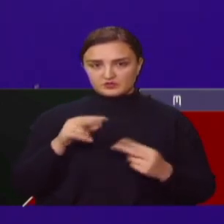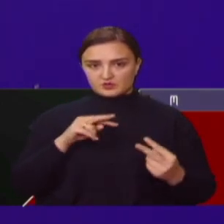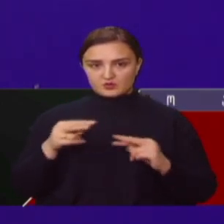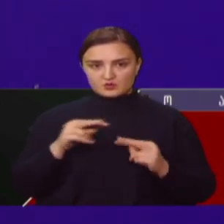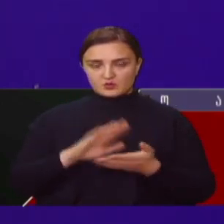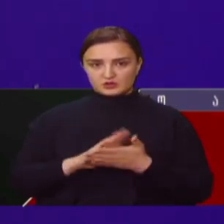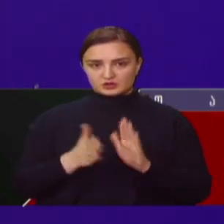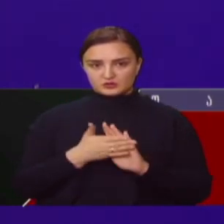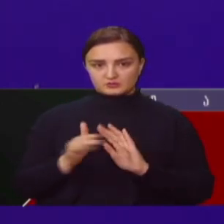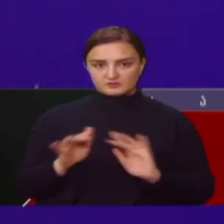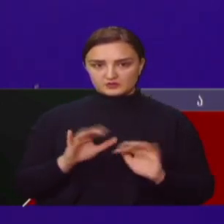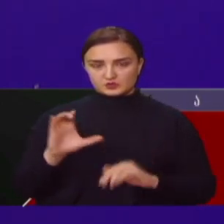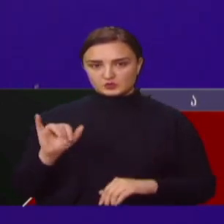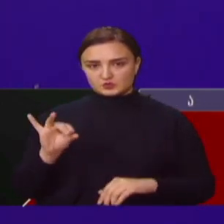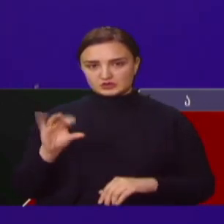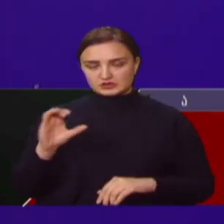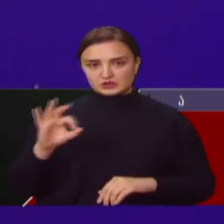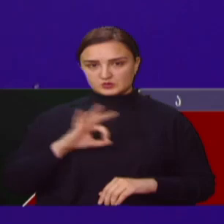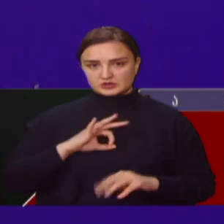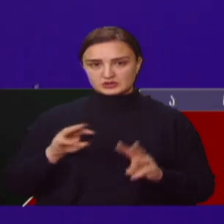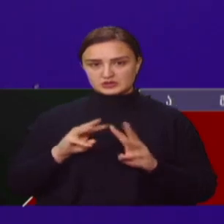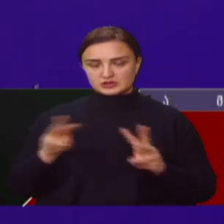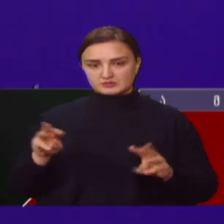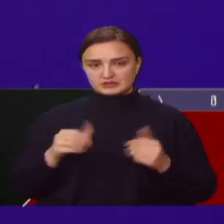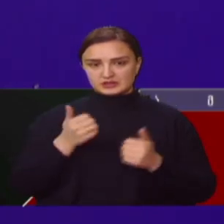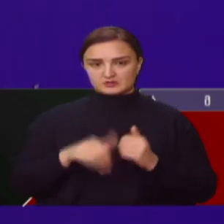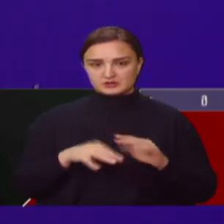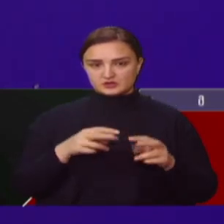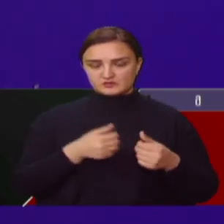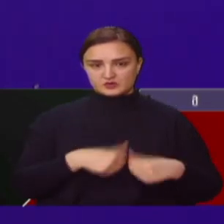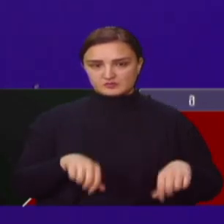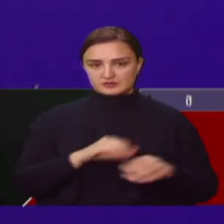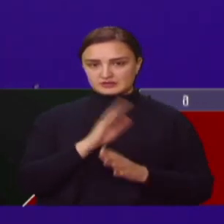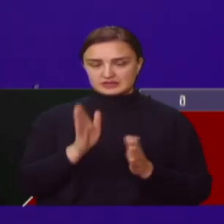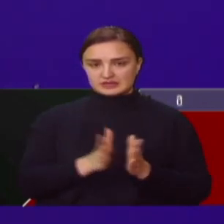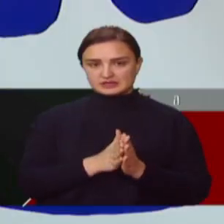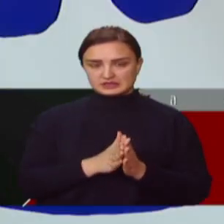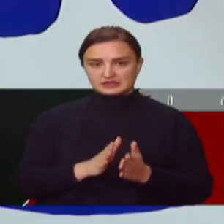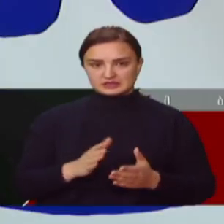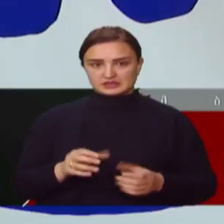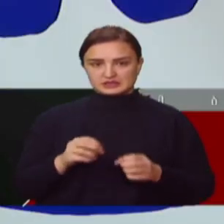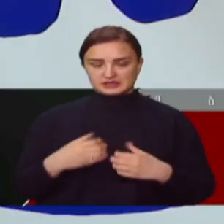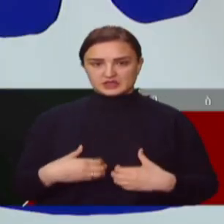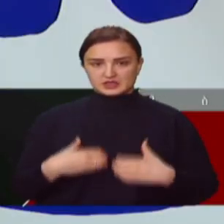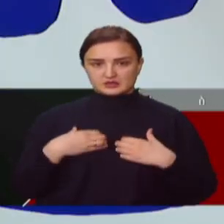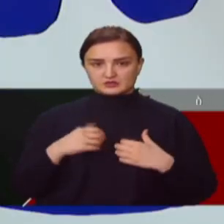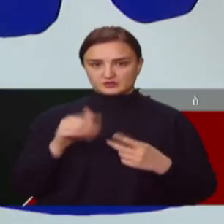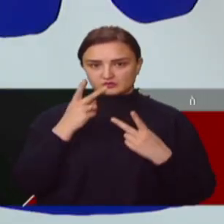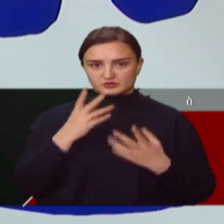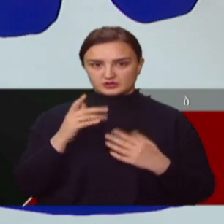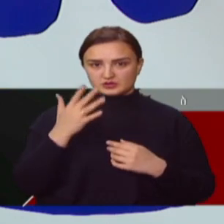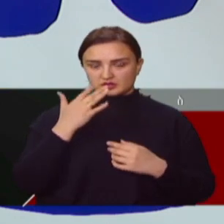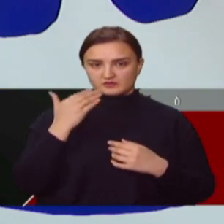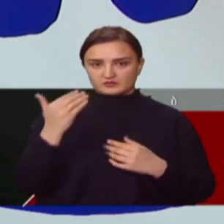კოორდინირებული ქმედებები, სუსის, იუსტიციის სამინისტროსი, ცესკოსი და სისტემურად ქნის ეს საგანგაშო სურათს. Როგორც ჩანს, ევროპის